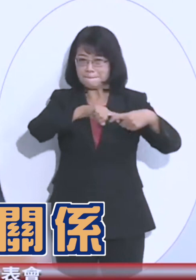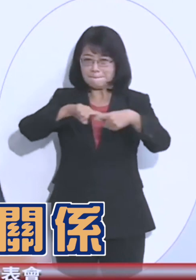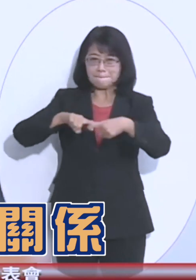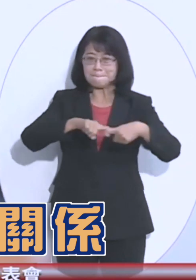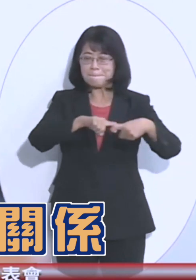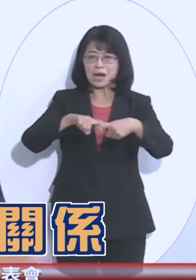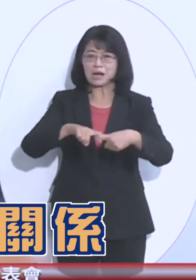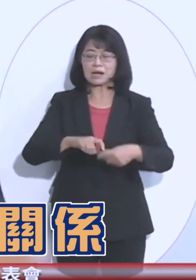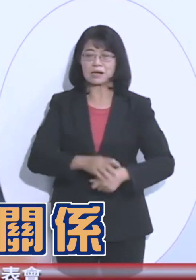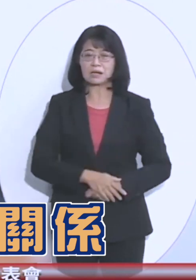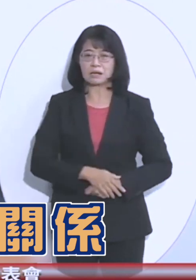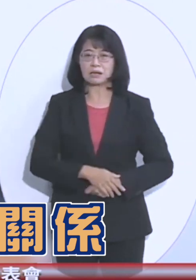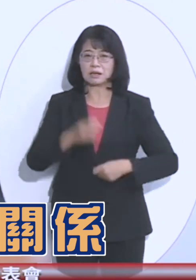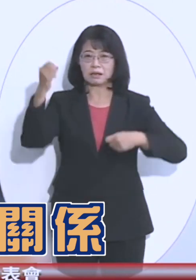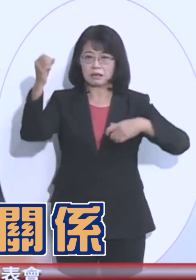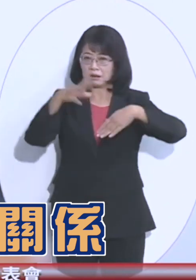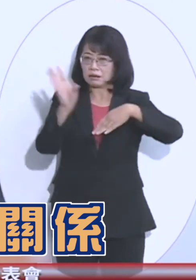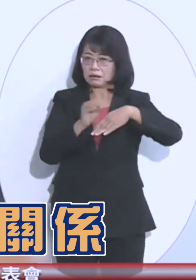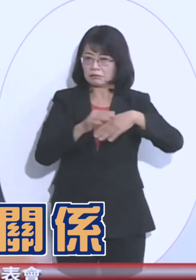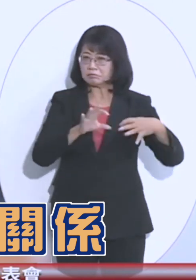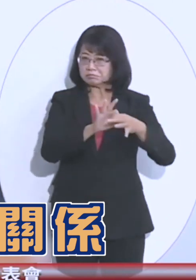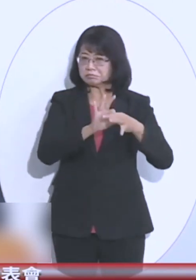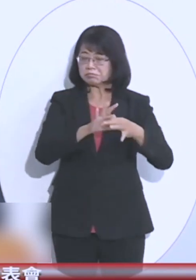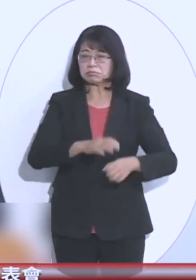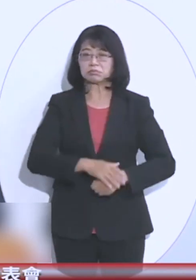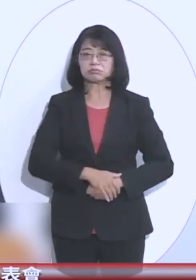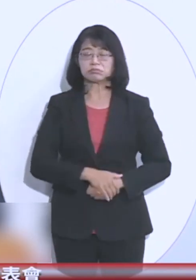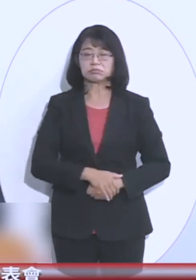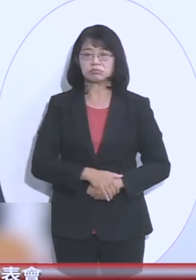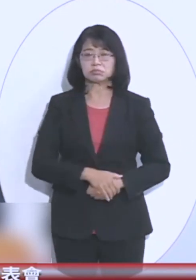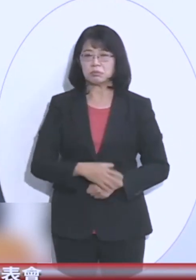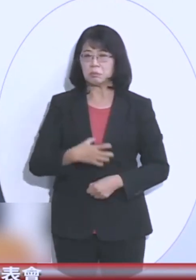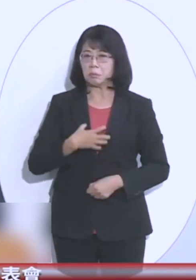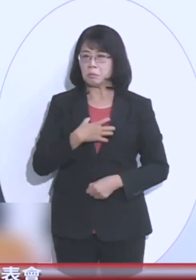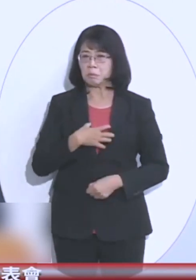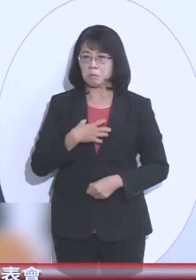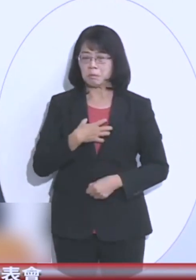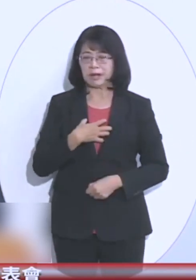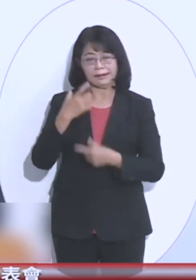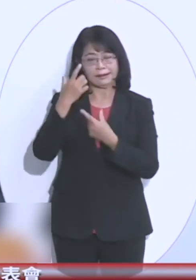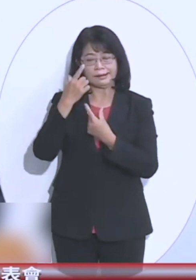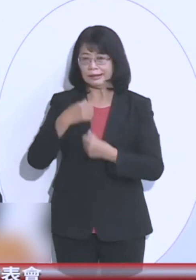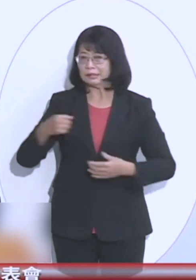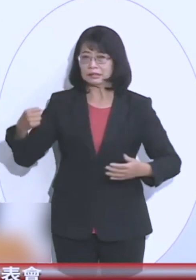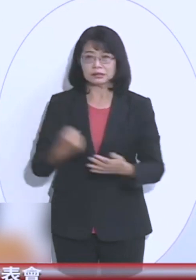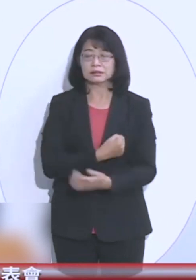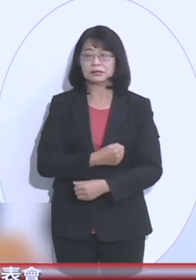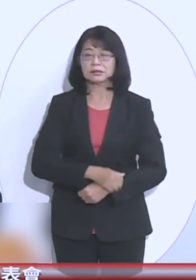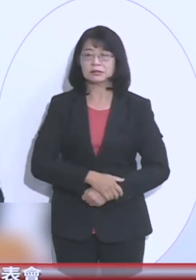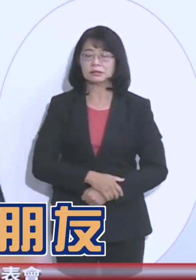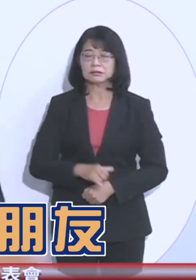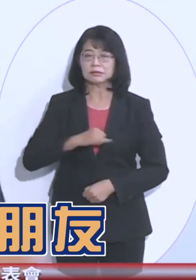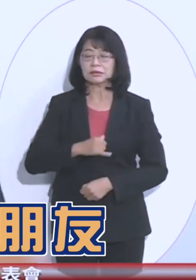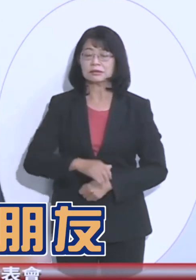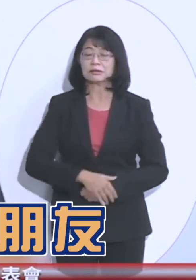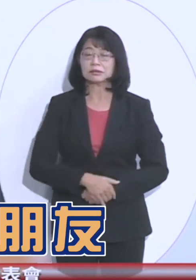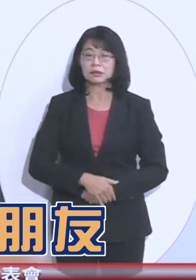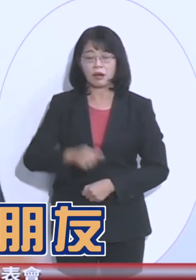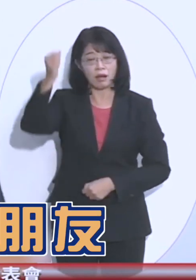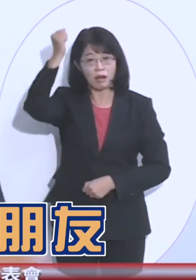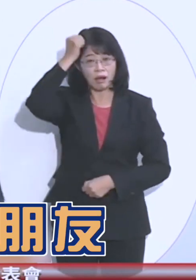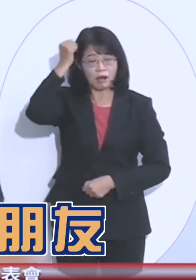拢总甲太阳能有关系？可怕、可悲、 可恨了。会记